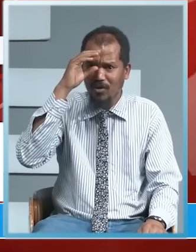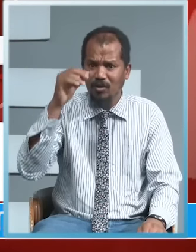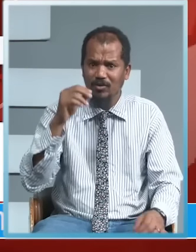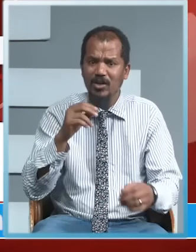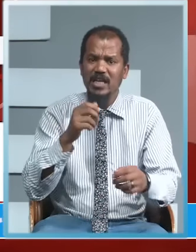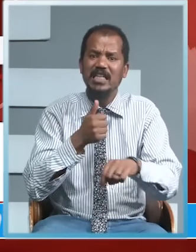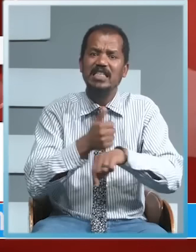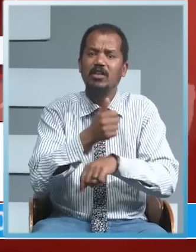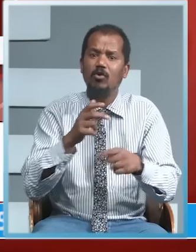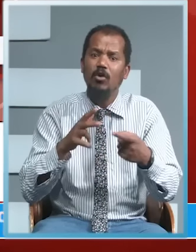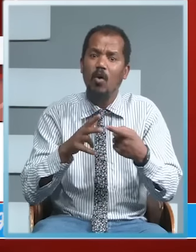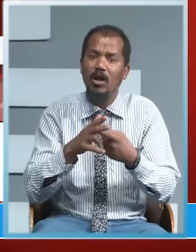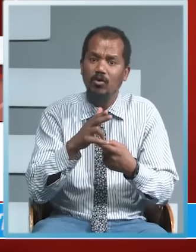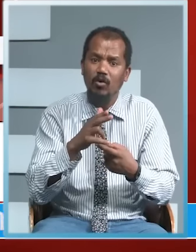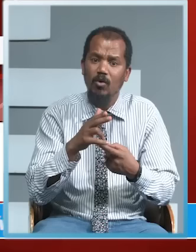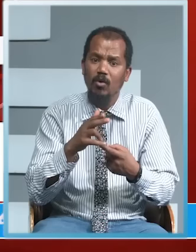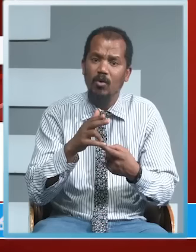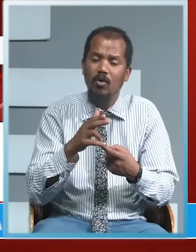ክሳቸው ተቋርጦ